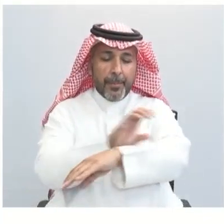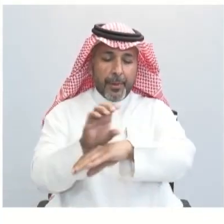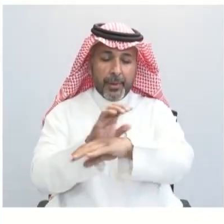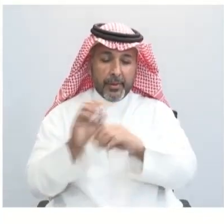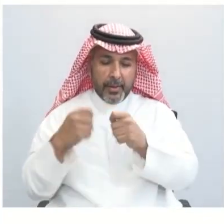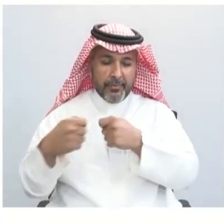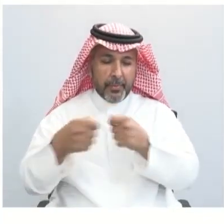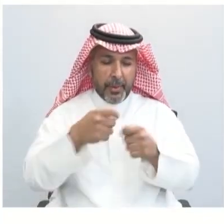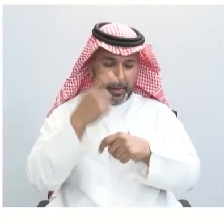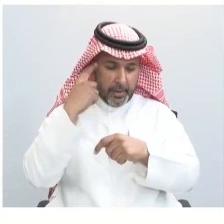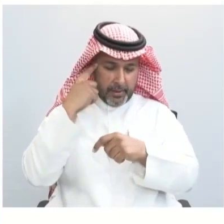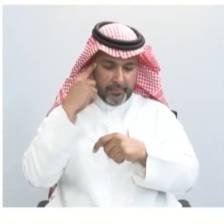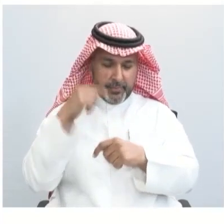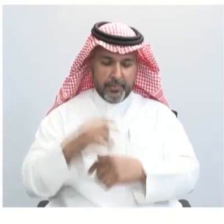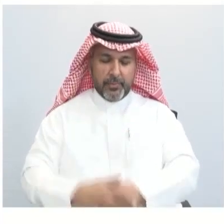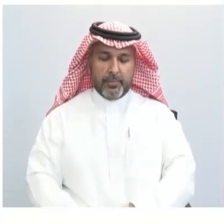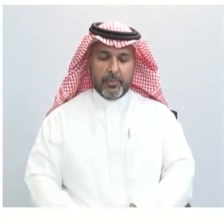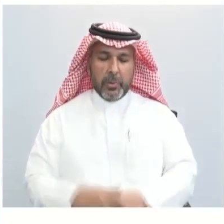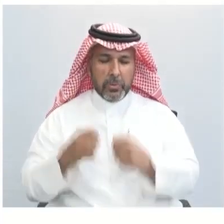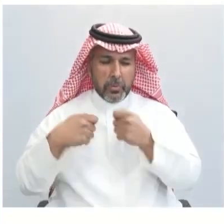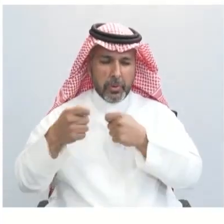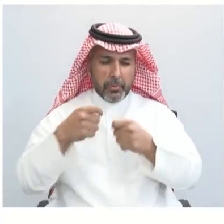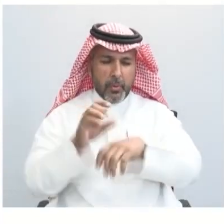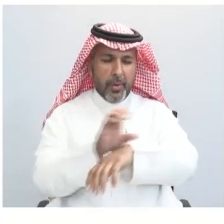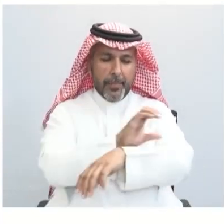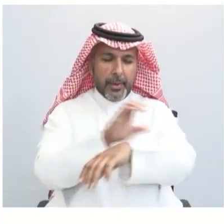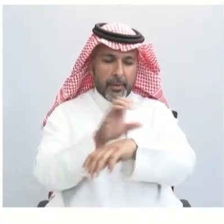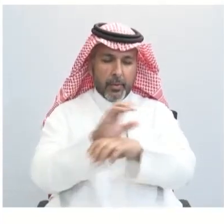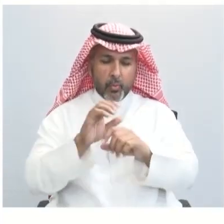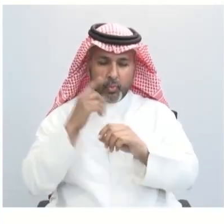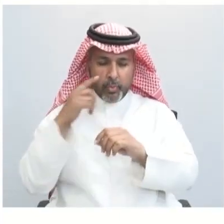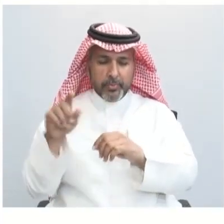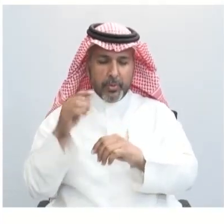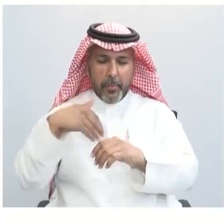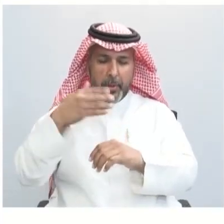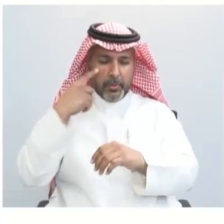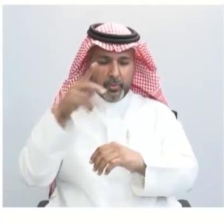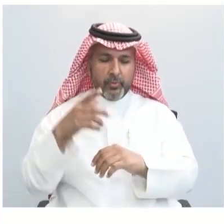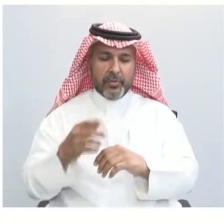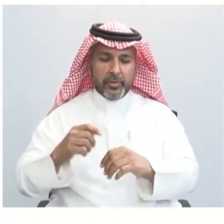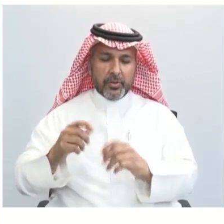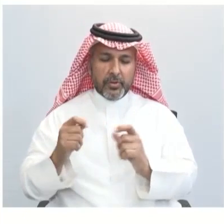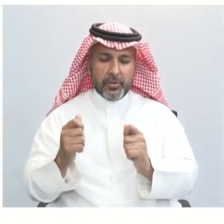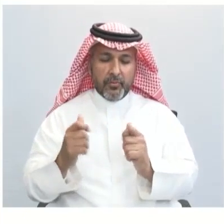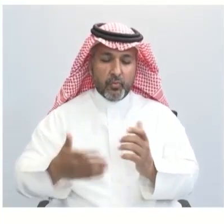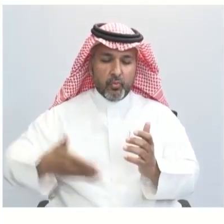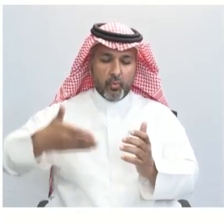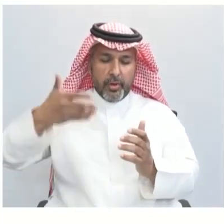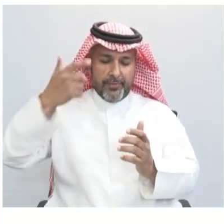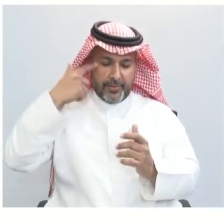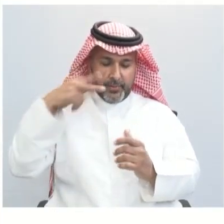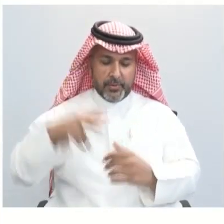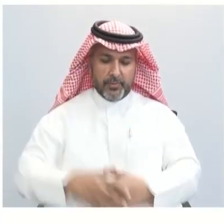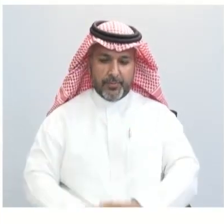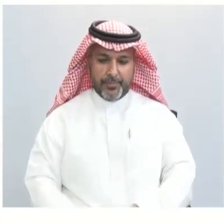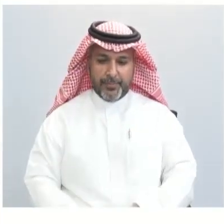وأهميته، إنشاء منصة تسويق عبر البريد الإلكتروني، إنشاء حملة تسويقية عبر البريد الإلكتروني. بالأدوات منصة